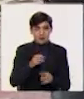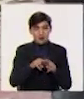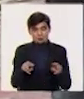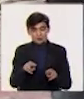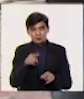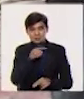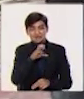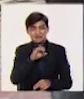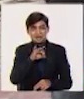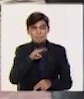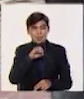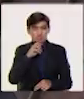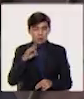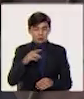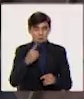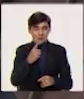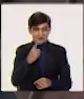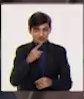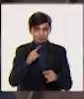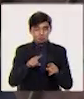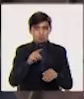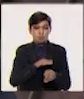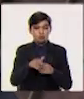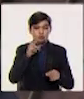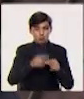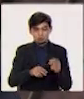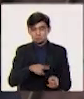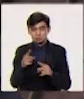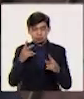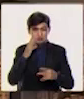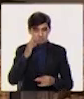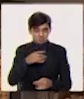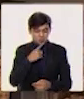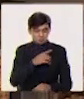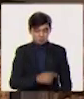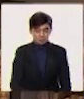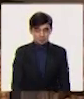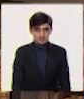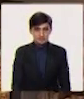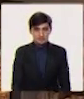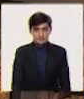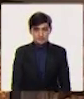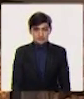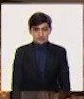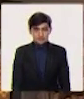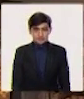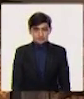жүріп семестрді толық аяқтап келуі міндеттеледі екен. Ерлан Қуандық, Жұмабек Тастанұлы, Информбюро, Шымкент.